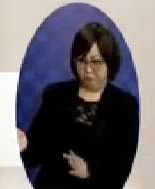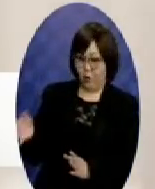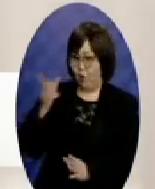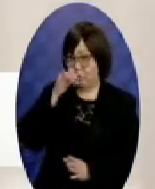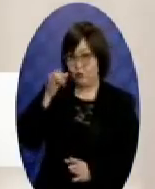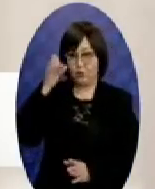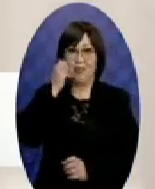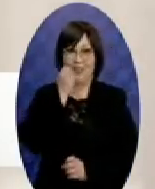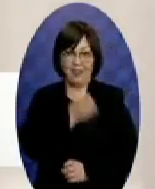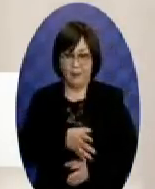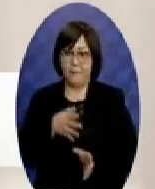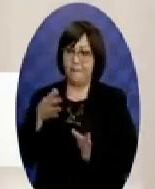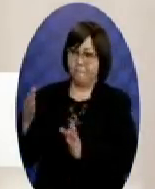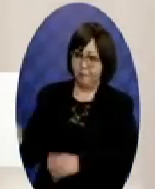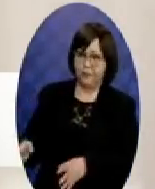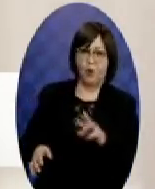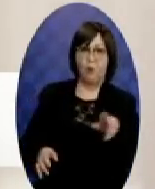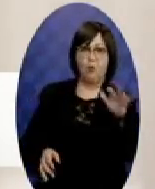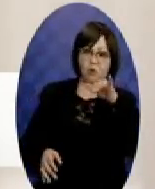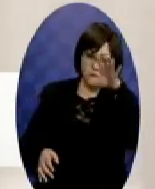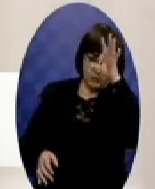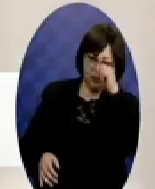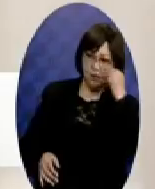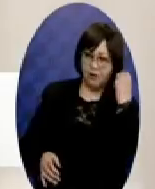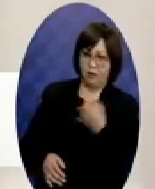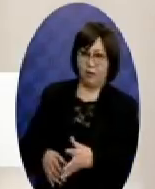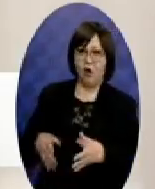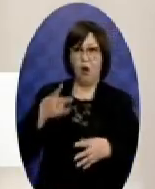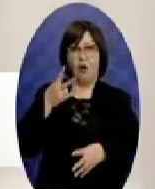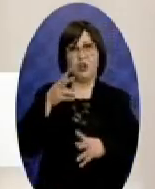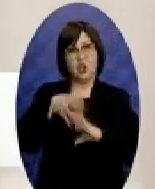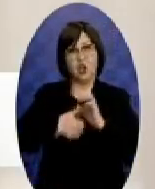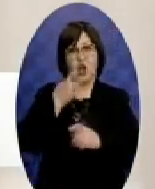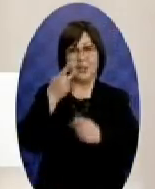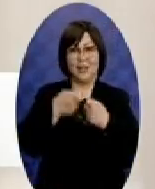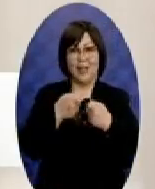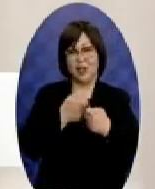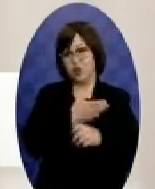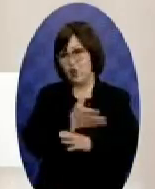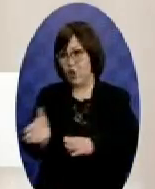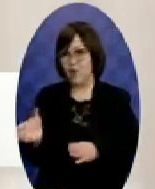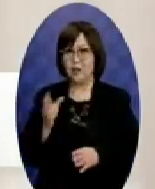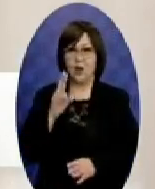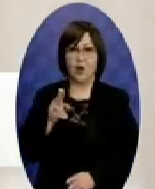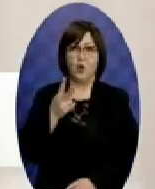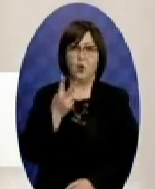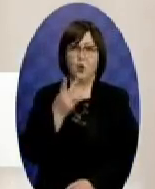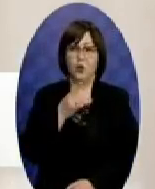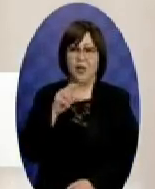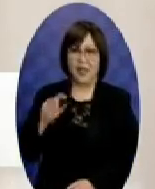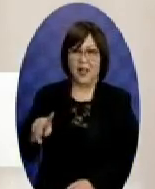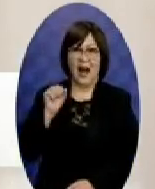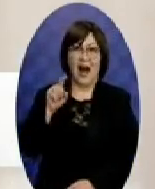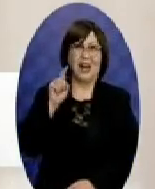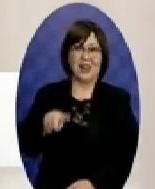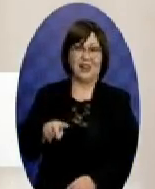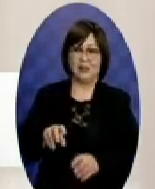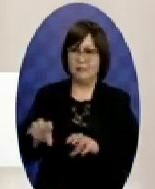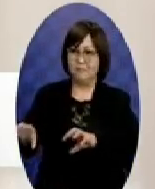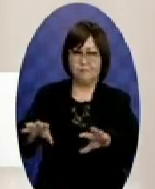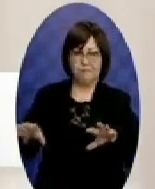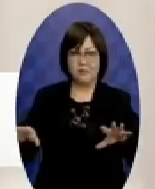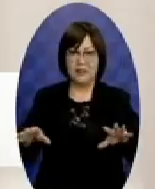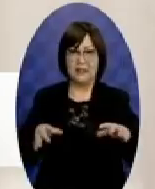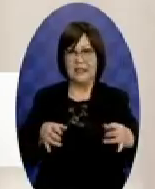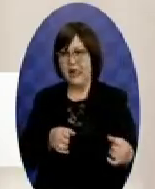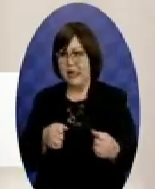хооронд дайн дууснаас хойш өнөө хүртэл шийдэгдэггүй байгаа энэ асуудлыг шийдэх нь хялбар биш байх нь ойлгомжтой юм аа. Гэхдээ бид